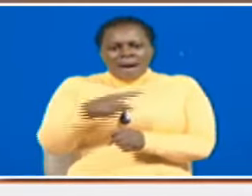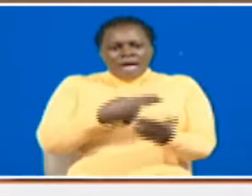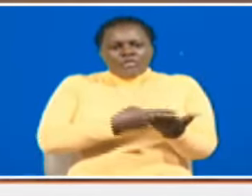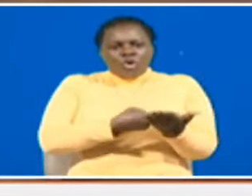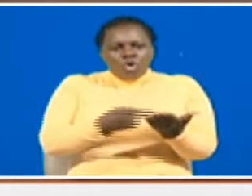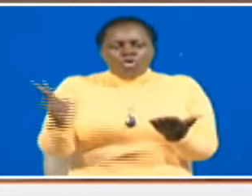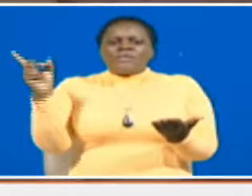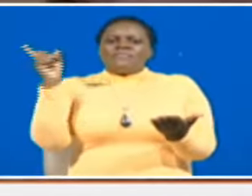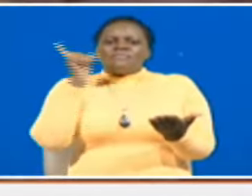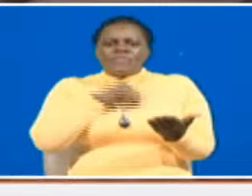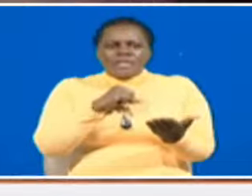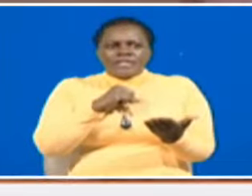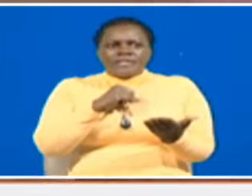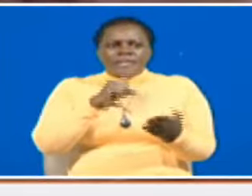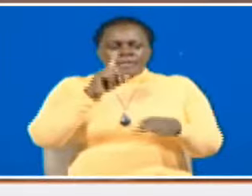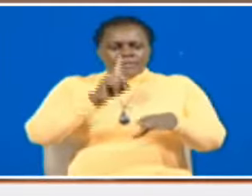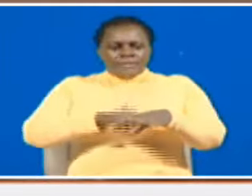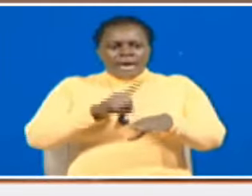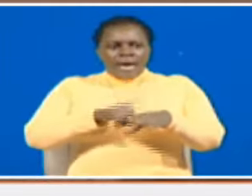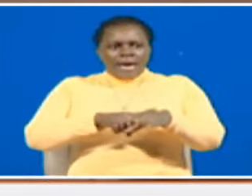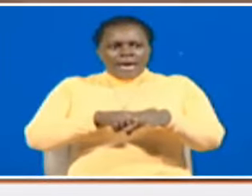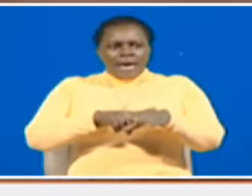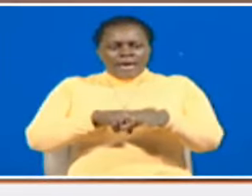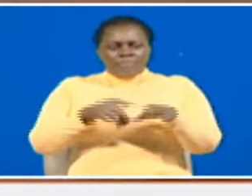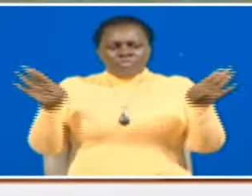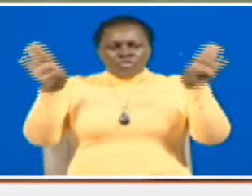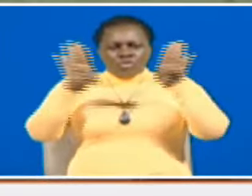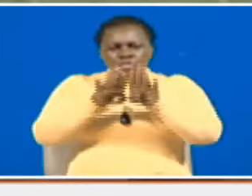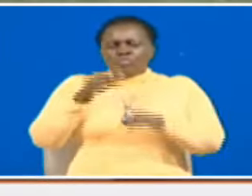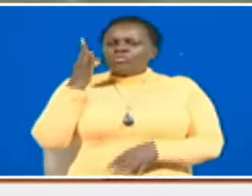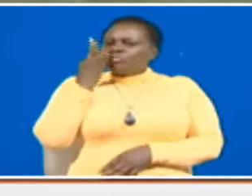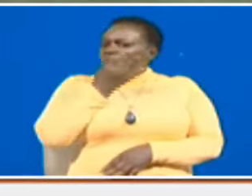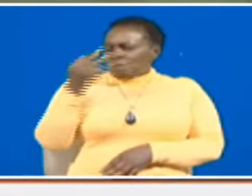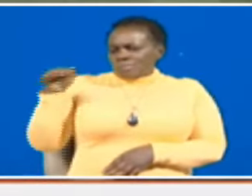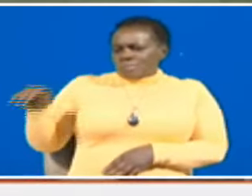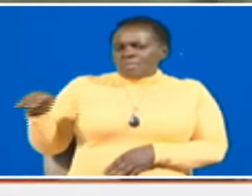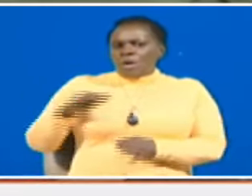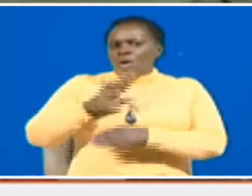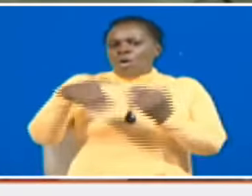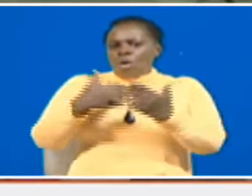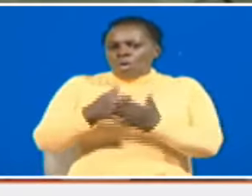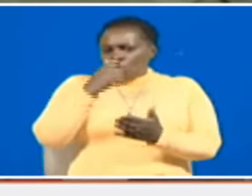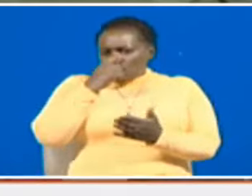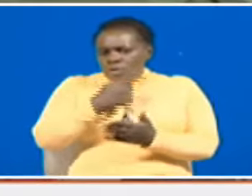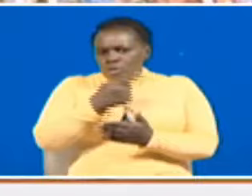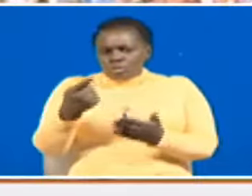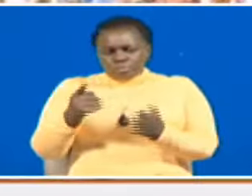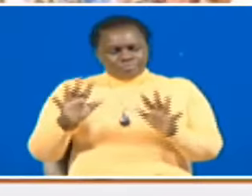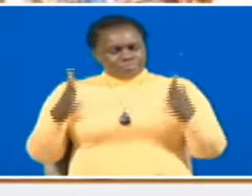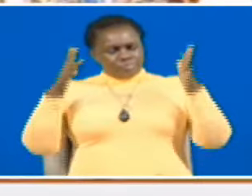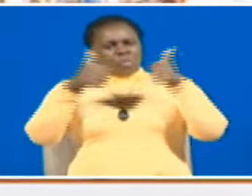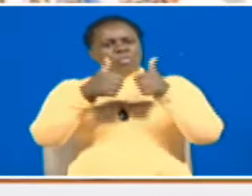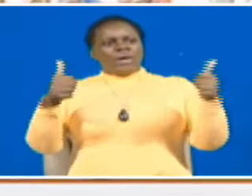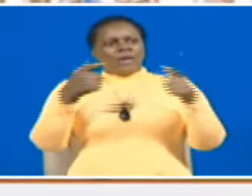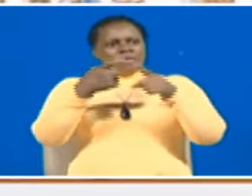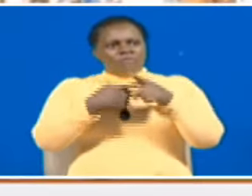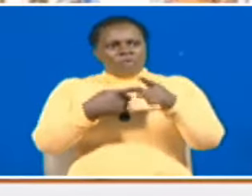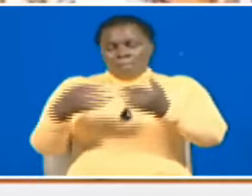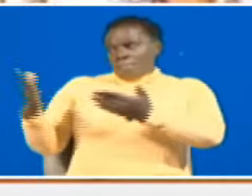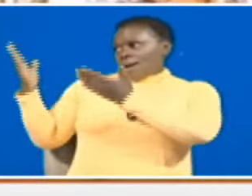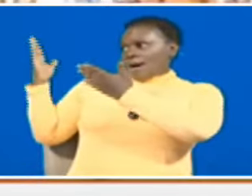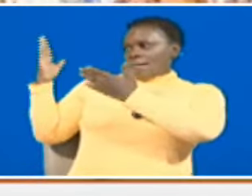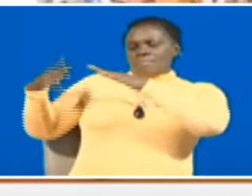Ramadhan, ambapo waumini hufunga kuanzia macheo, na kwa Waislamu wote tunawatakia Eid Mubarak. Kutoka uga wa